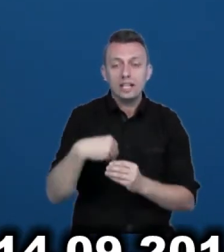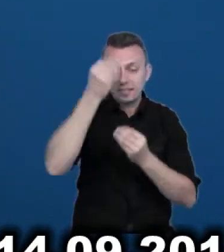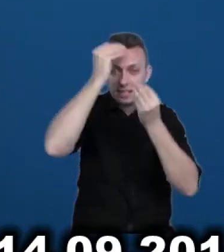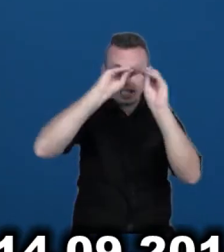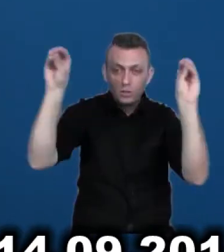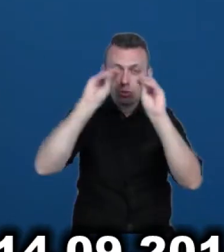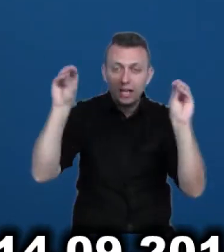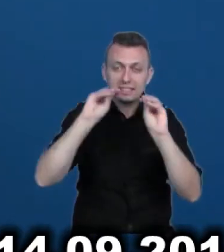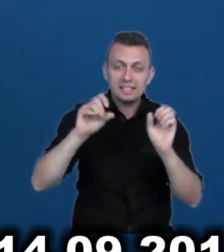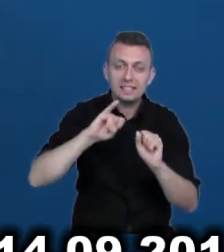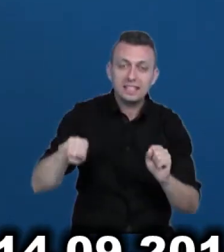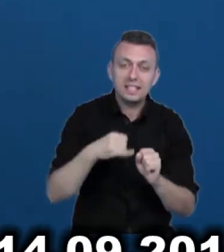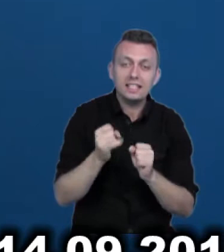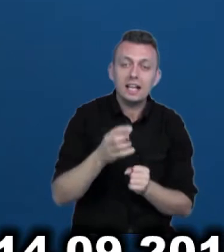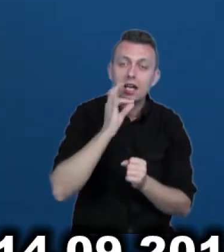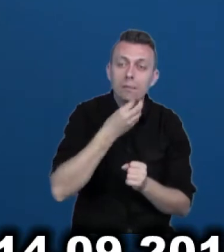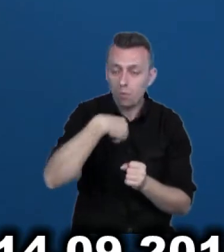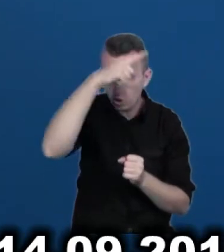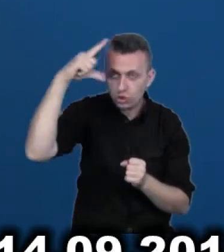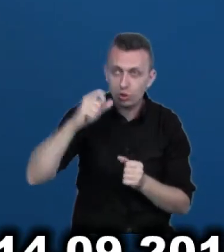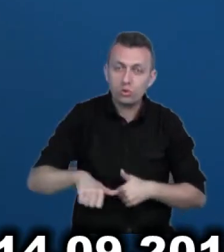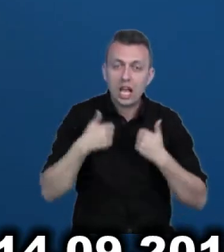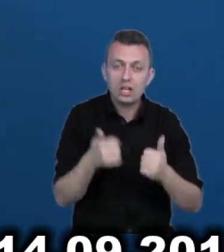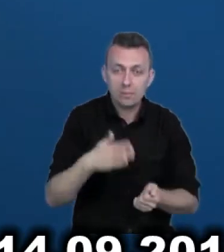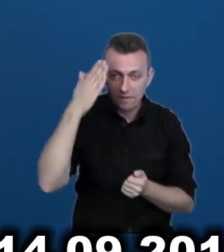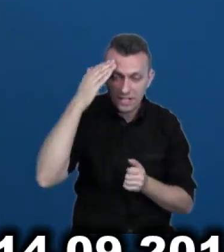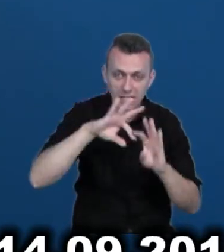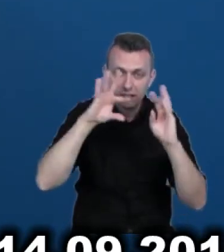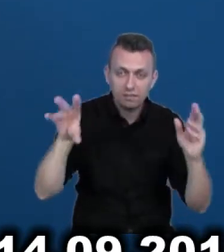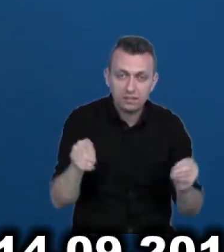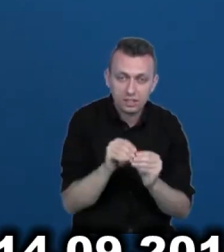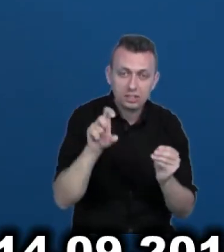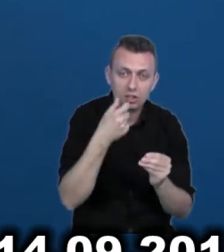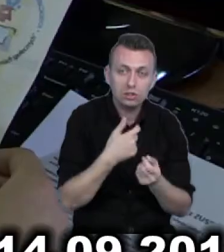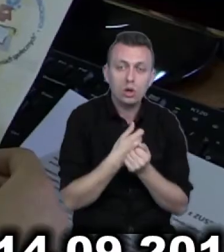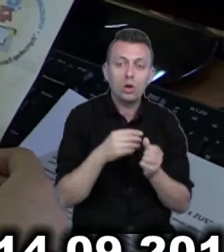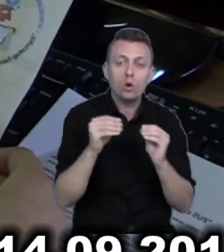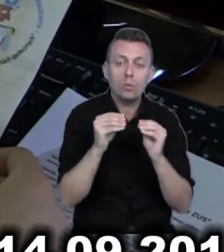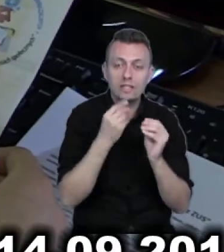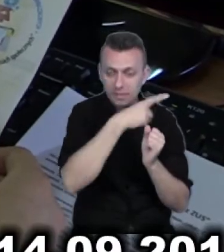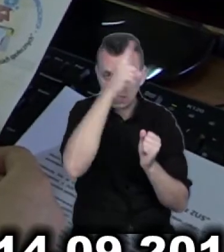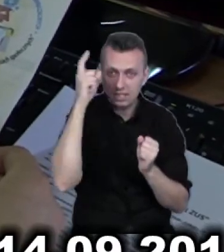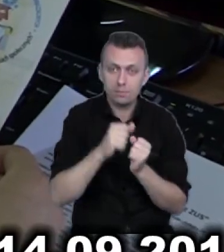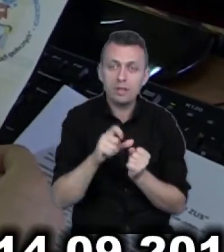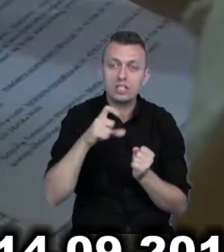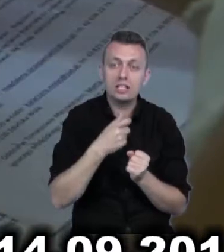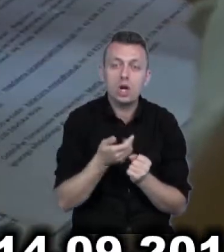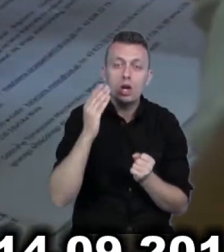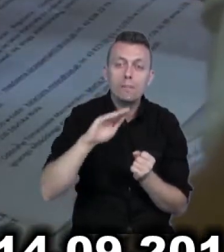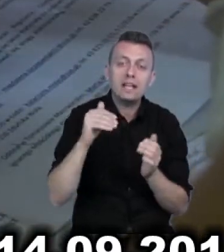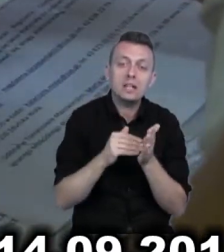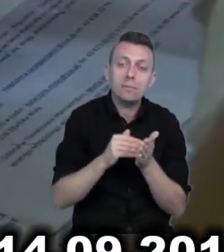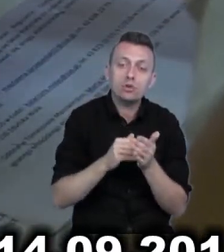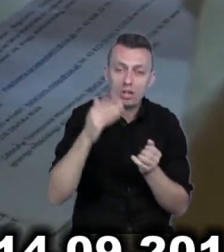zakresie ubezpieczeń społecznych. Wiedza na ten temat bardzo się im przyda w dorosłym życiu. Po co nam system ubezpieczeń?